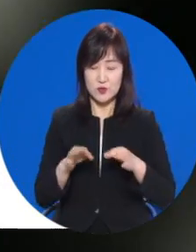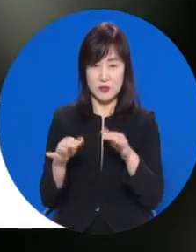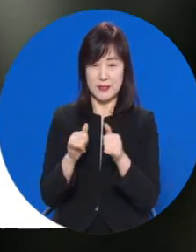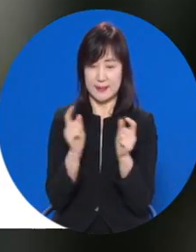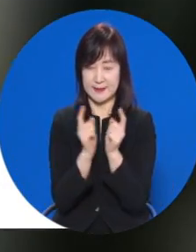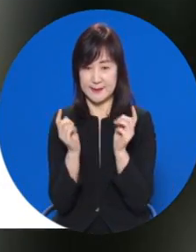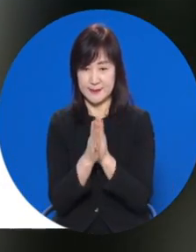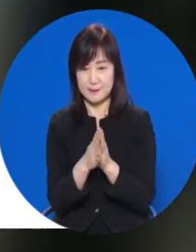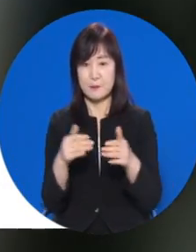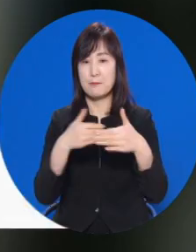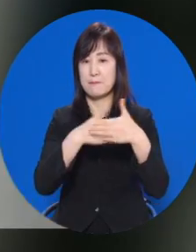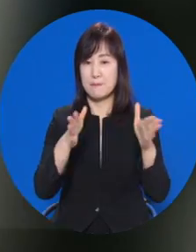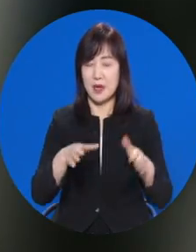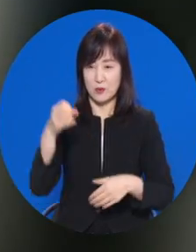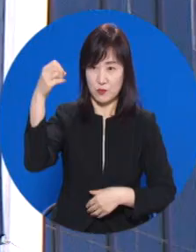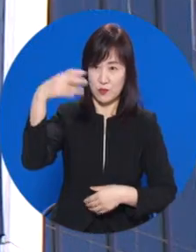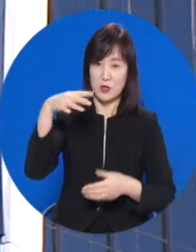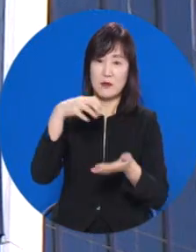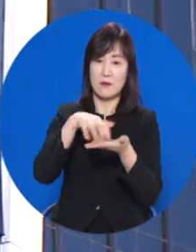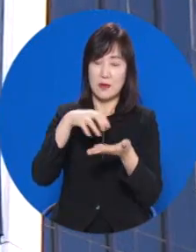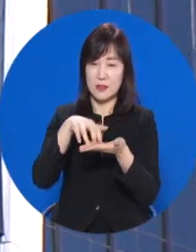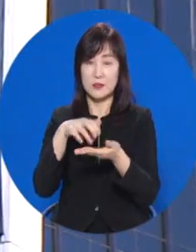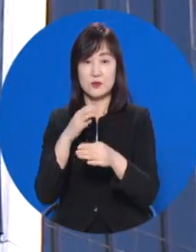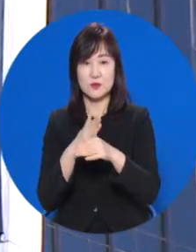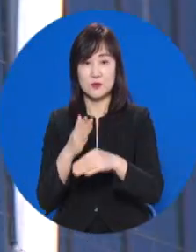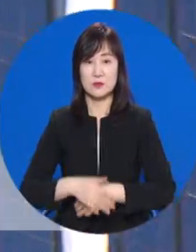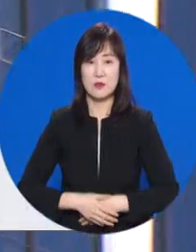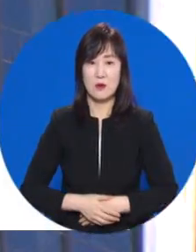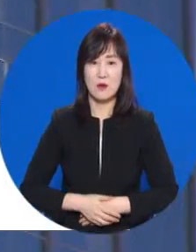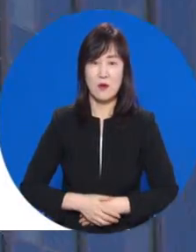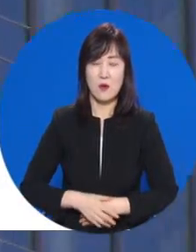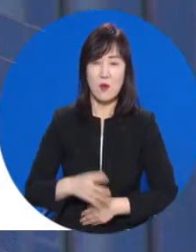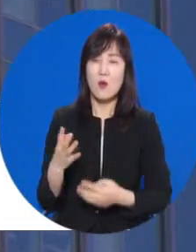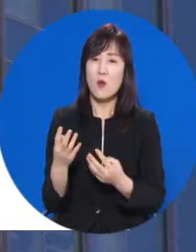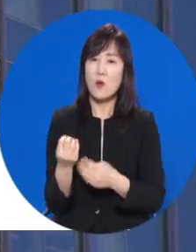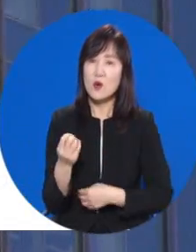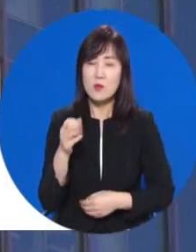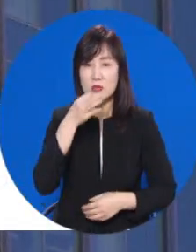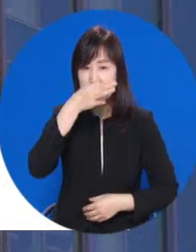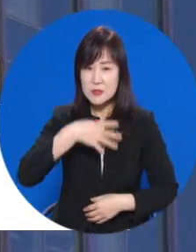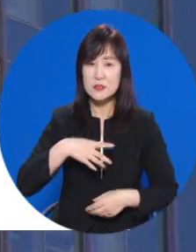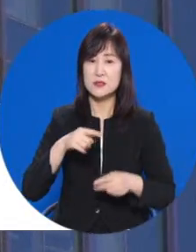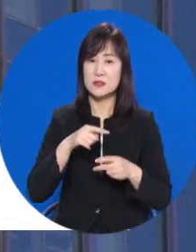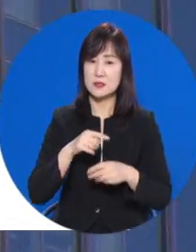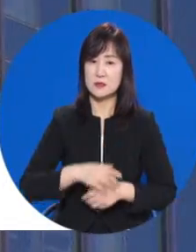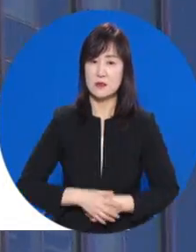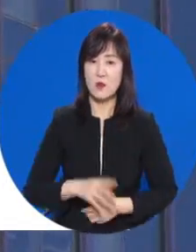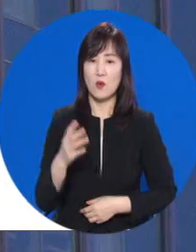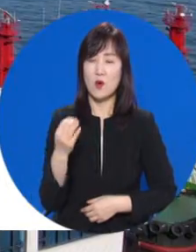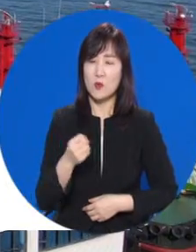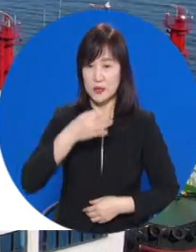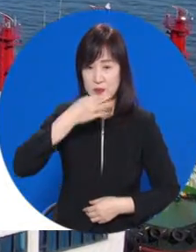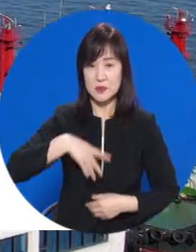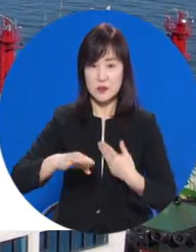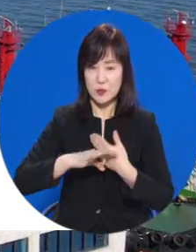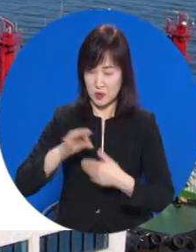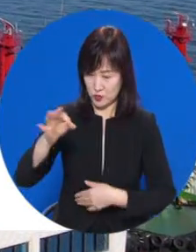투숙률을 확인하기 시작한 겁니다. 도대체 얼마나 힘든가, 코로나에 우리 얼마나 도대체 힘이 들어서